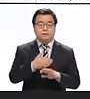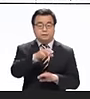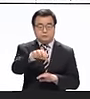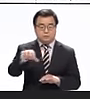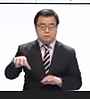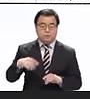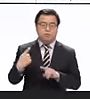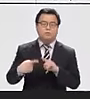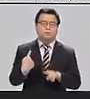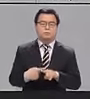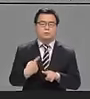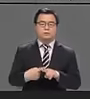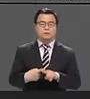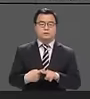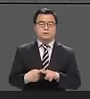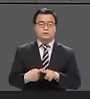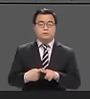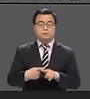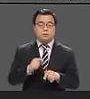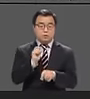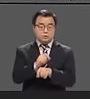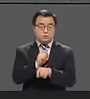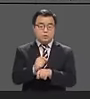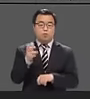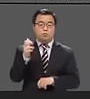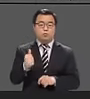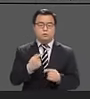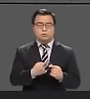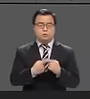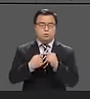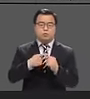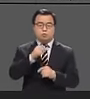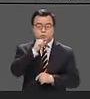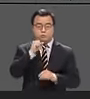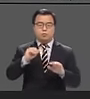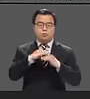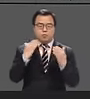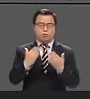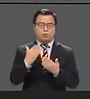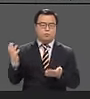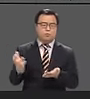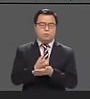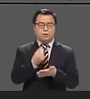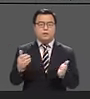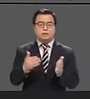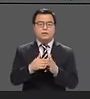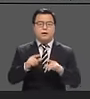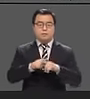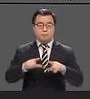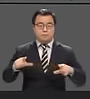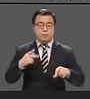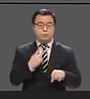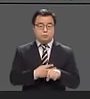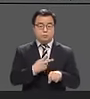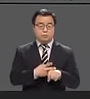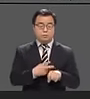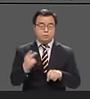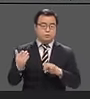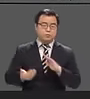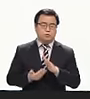마찬가지. 역시 교무부장이 최고점을 독차지했고 평교사 중에는 최고점자가 단 한 명도